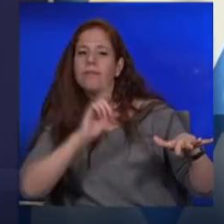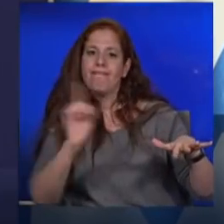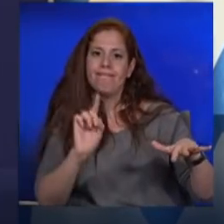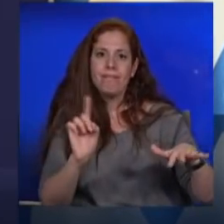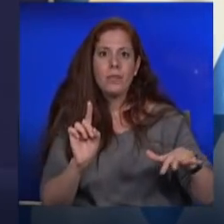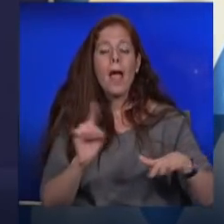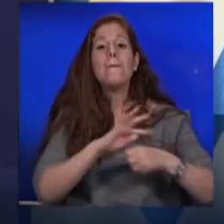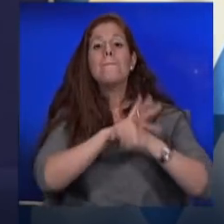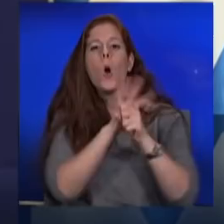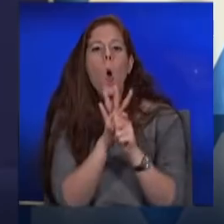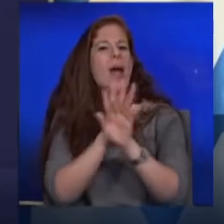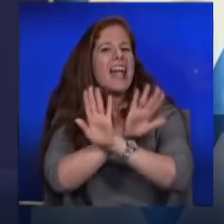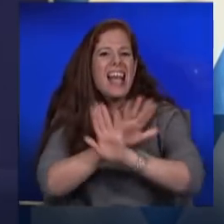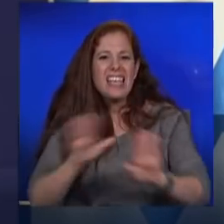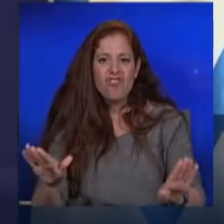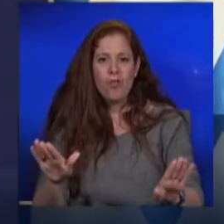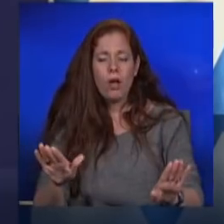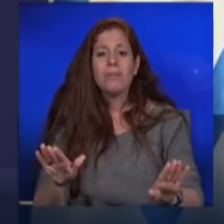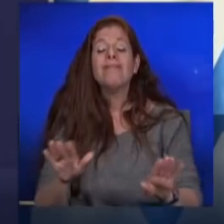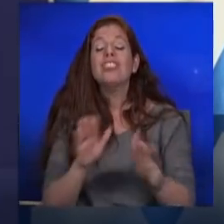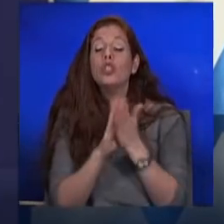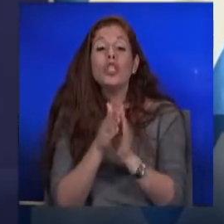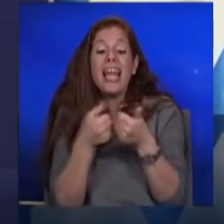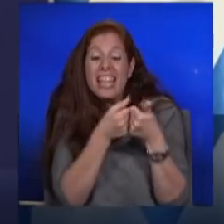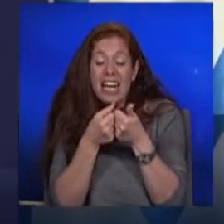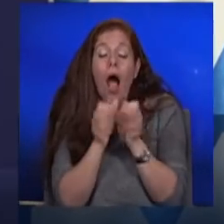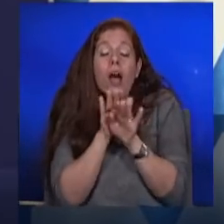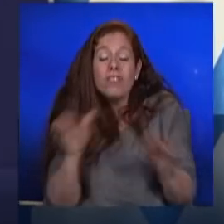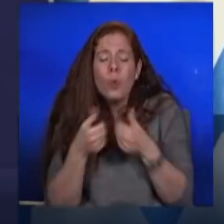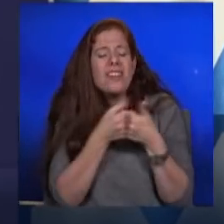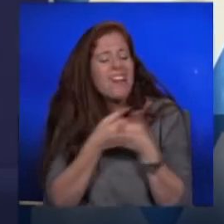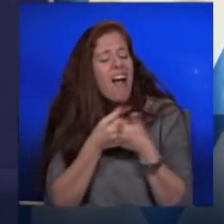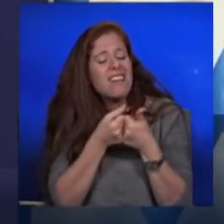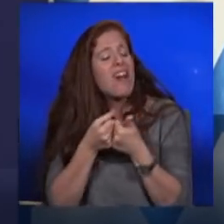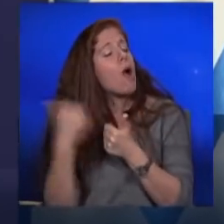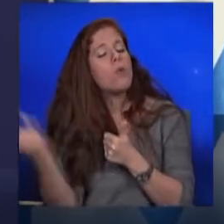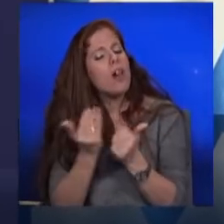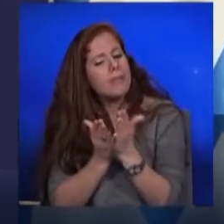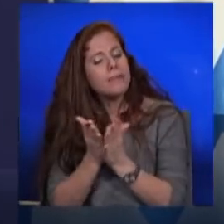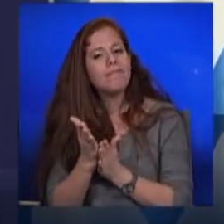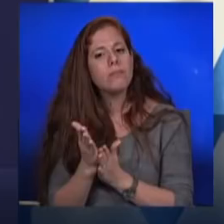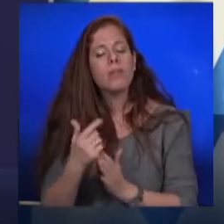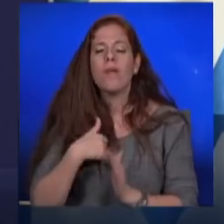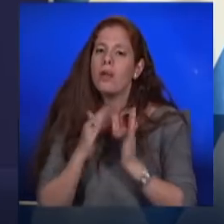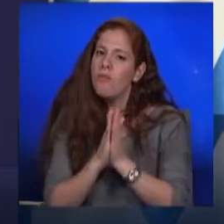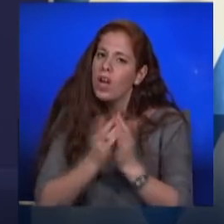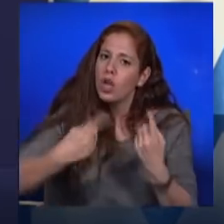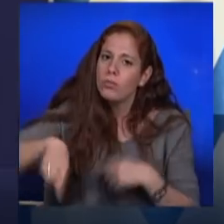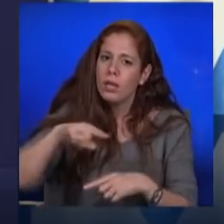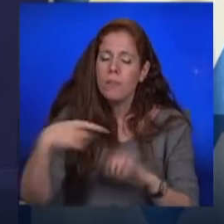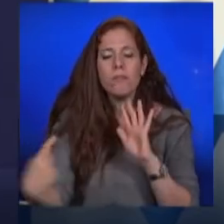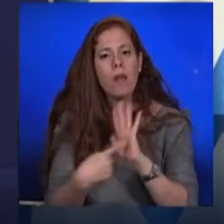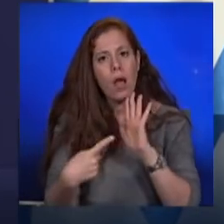זרי דפנה. יש רק אתגר, אתגר, אתגר, אתגר. ואני מבקש מכם, לכן,